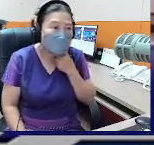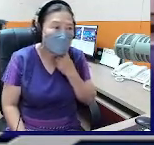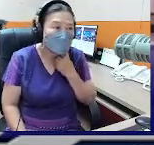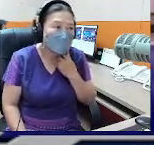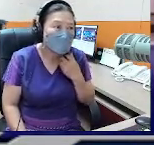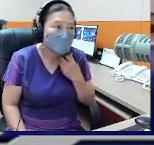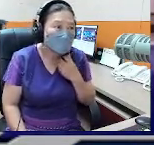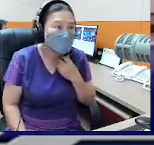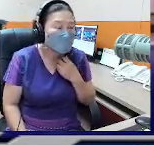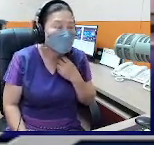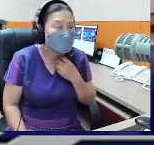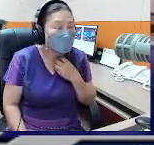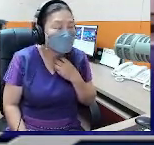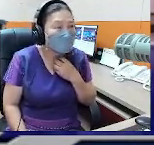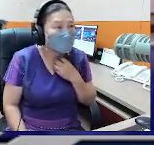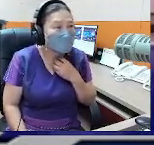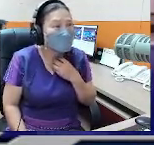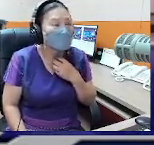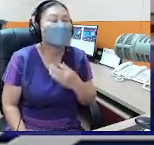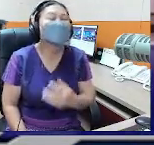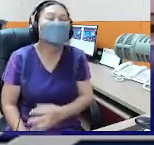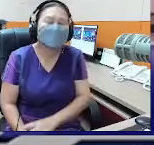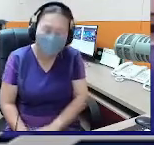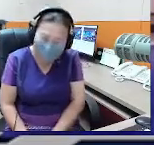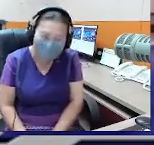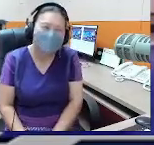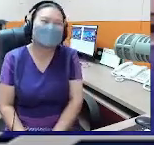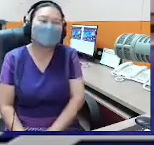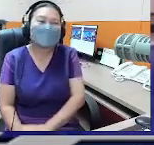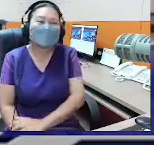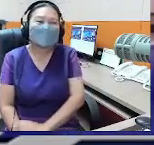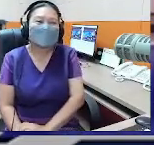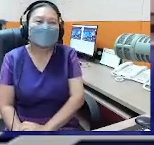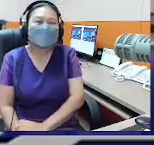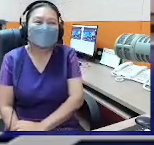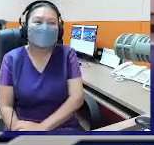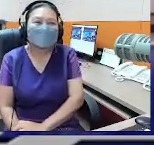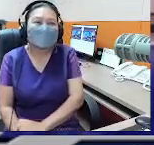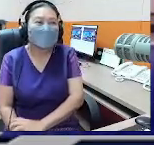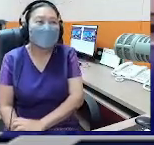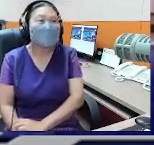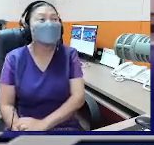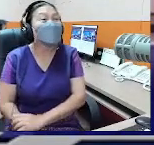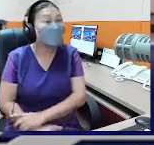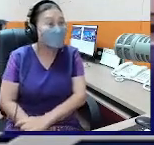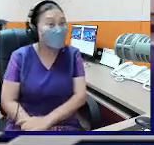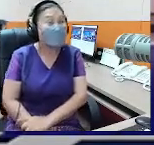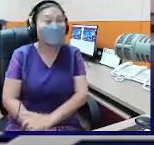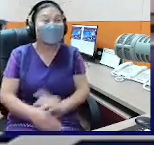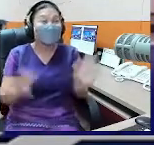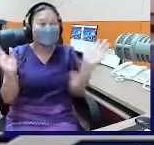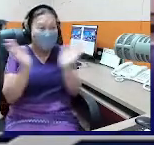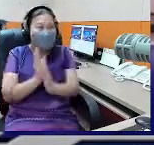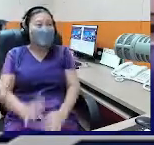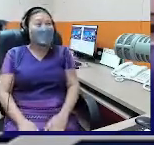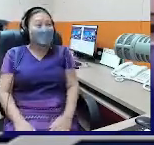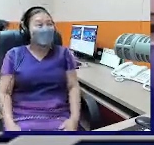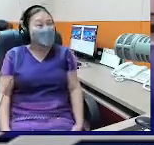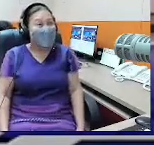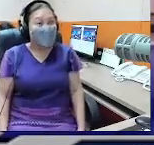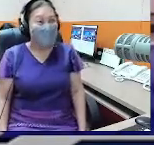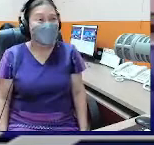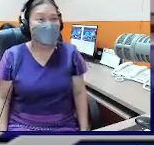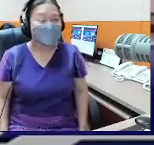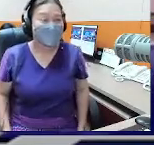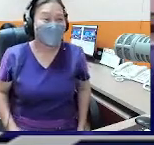แล้วเนี่ยจะมีทุนอะไรให้บ้างสามารถที่จะ ก็ยังมีทุนกยศให้อีกด้วย กยศก็มี ใช่ค่ะ